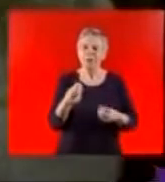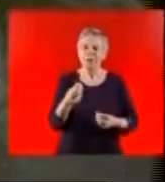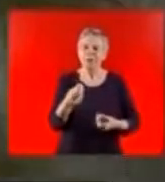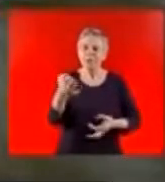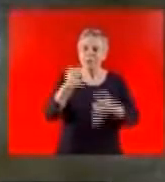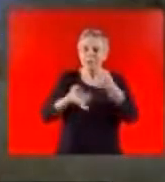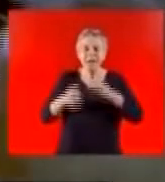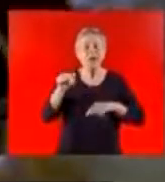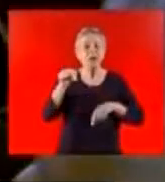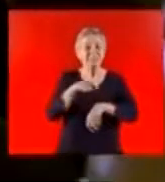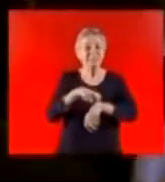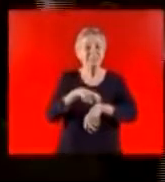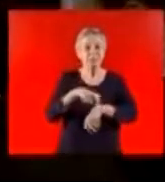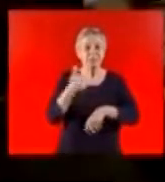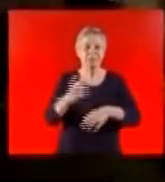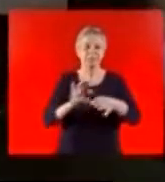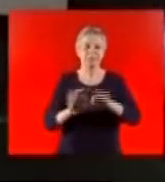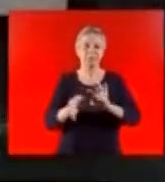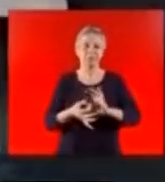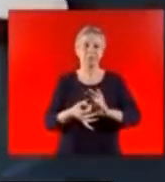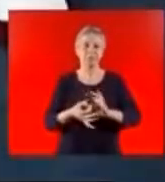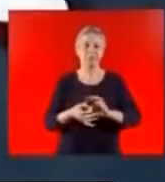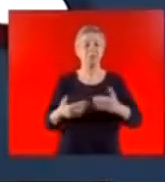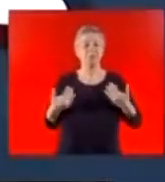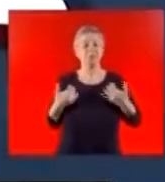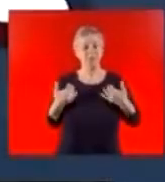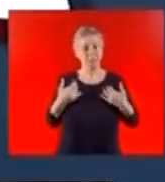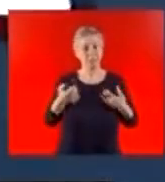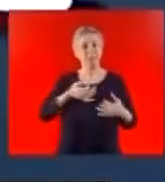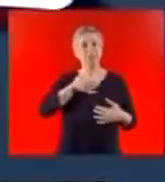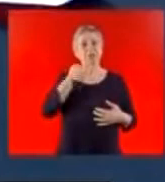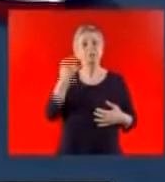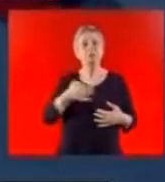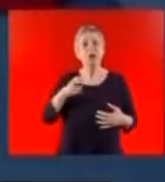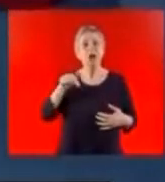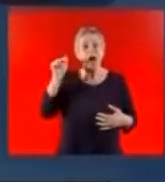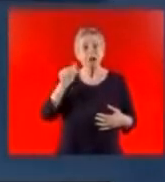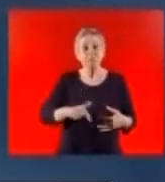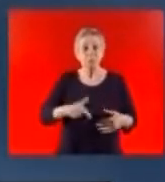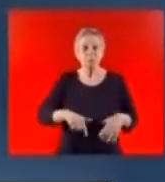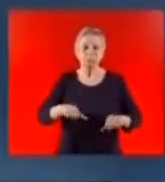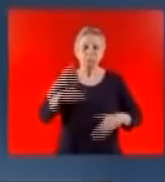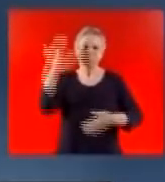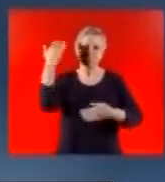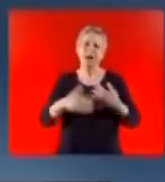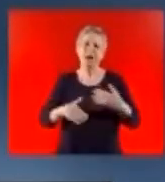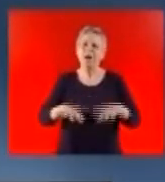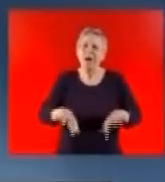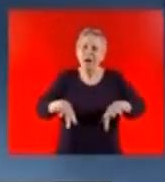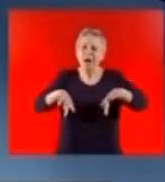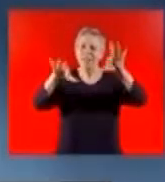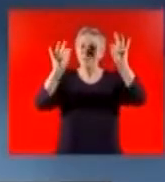συνέδριο που εμείς οι ίδιοι το χαρακτηρίσαμε συνέδριο τομής και συνέχειας και